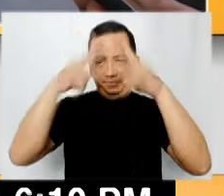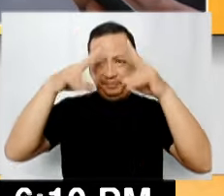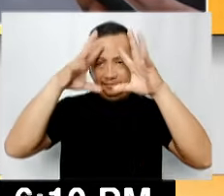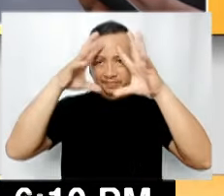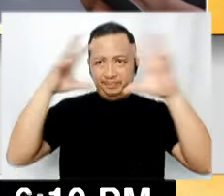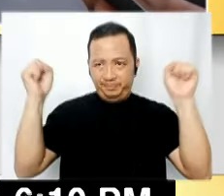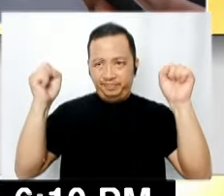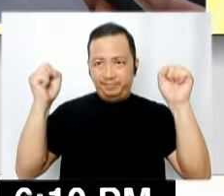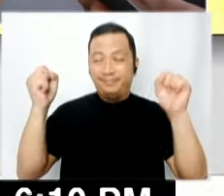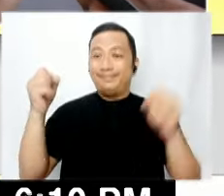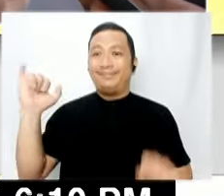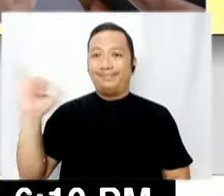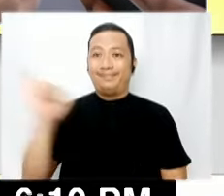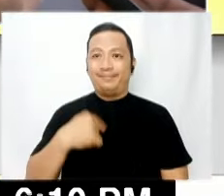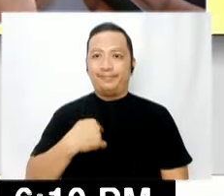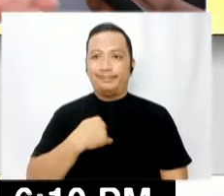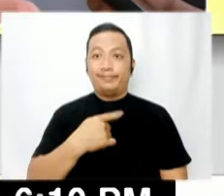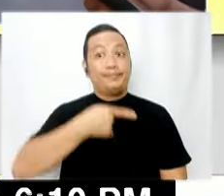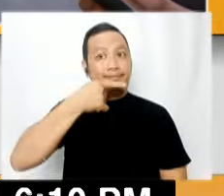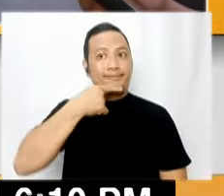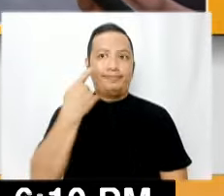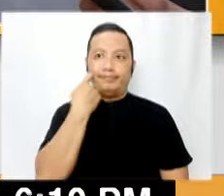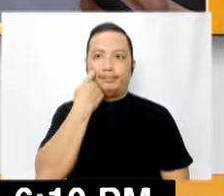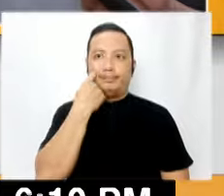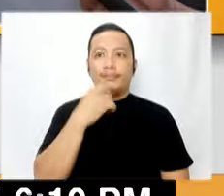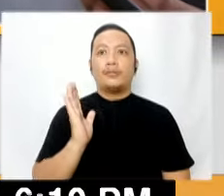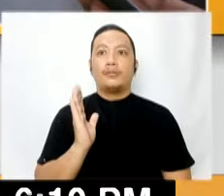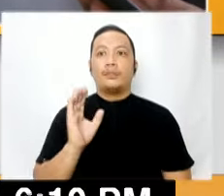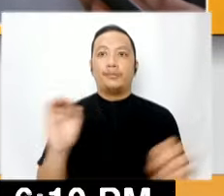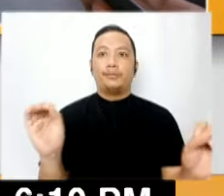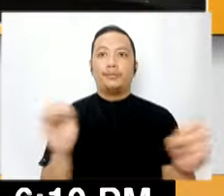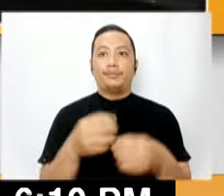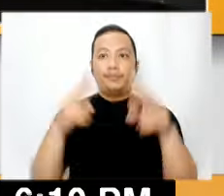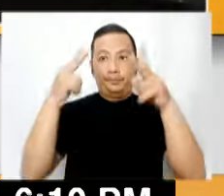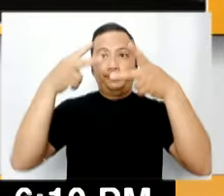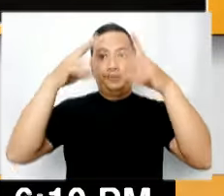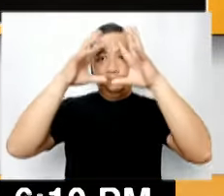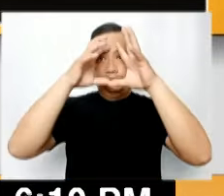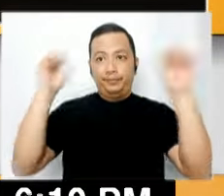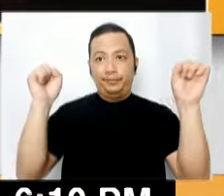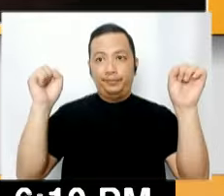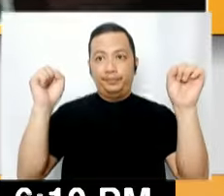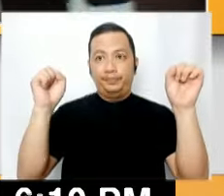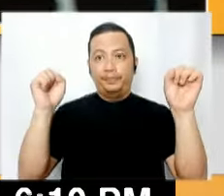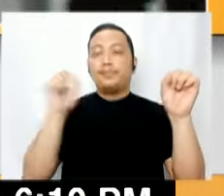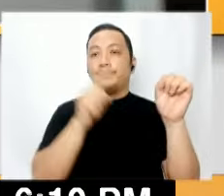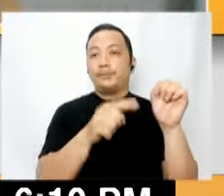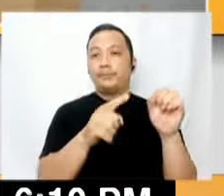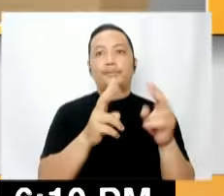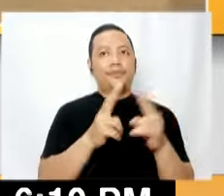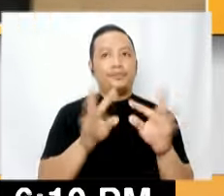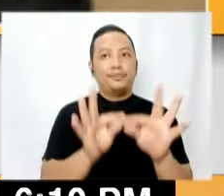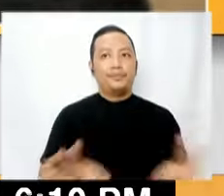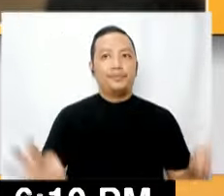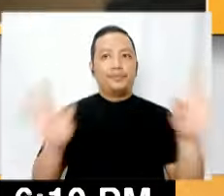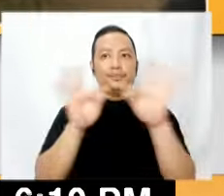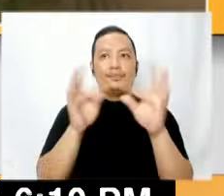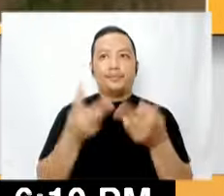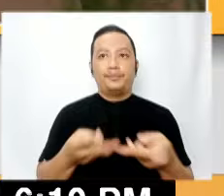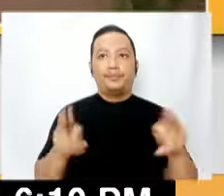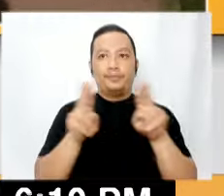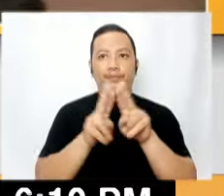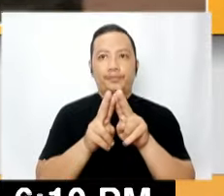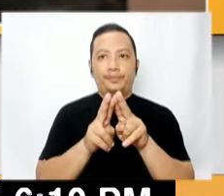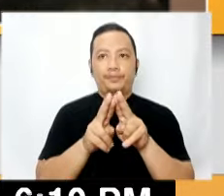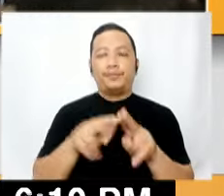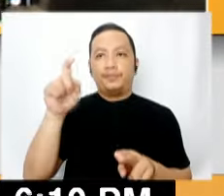kanina, ang opisina ng Vice President ay isang sensitibong posisyon na ang kailangan, ang nakaupo